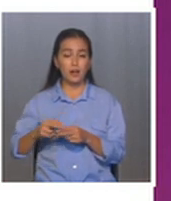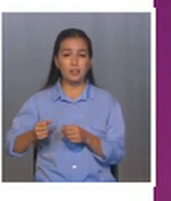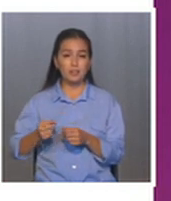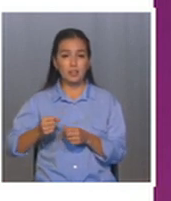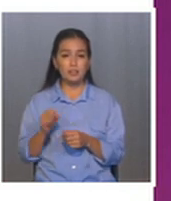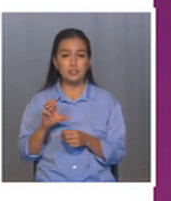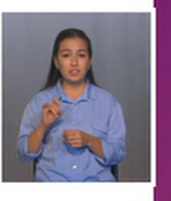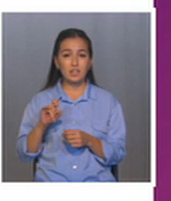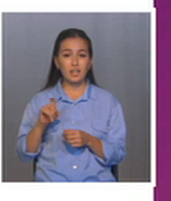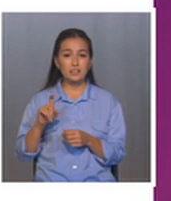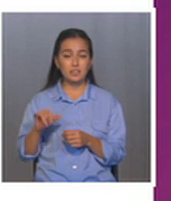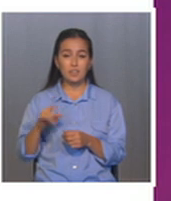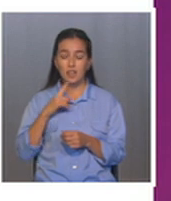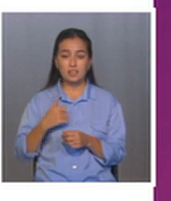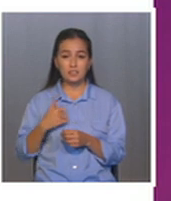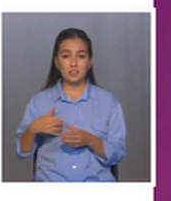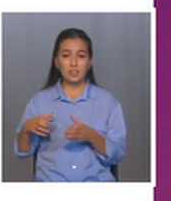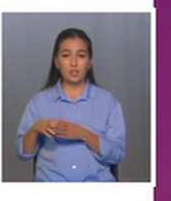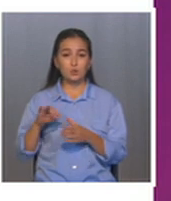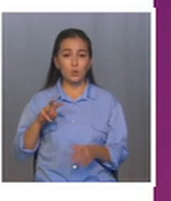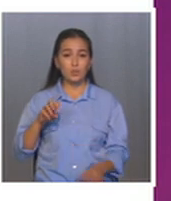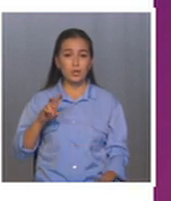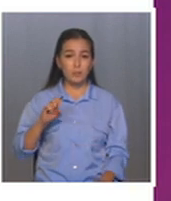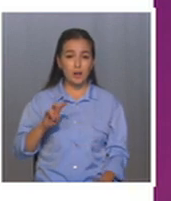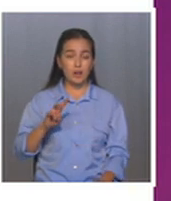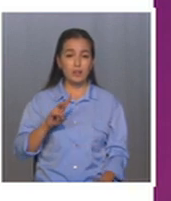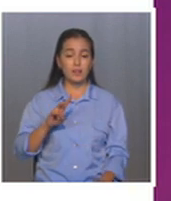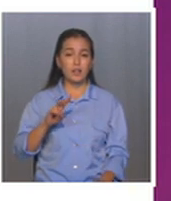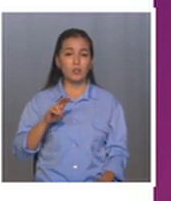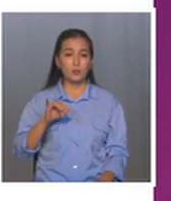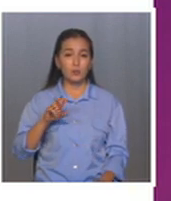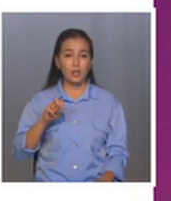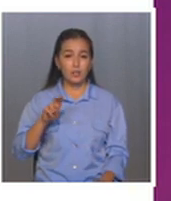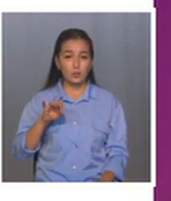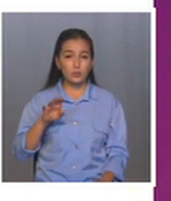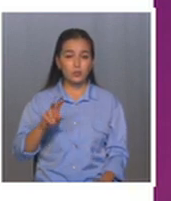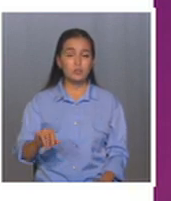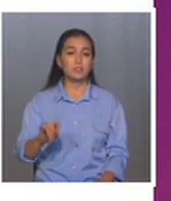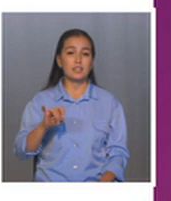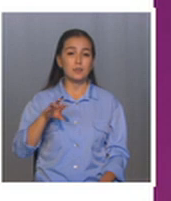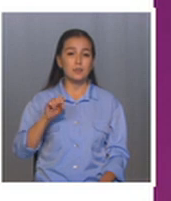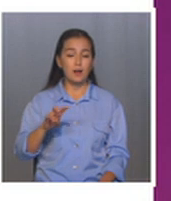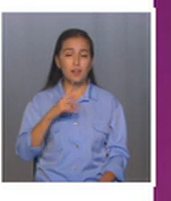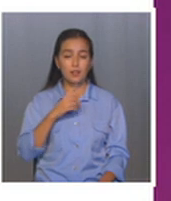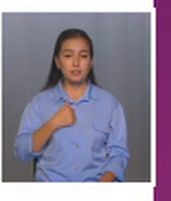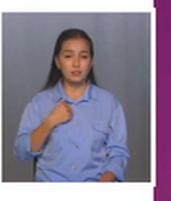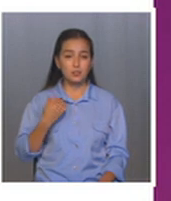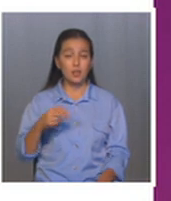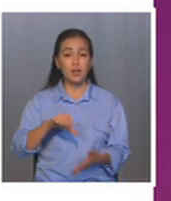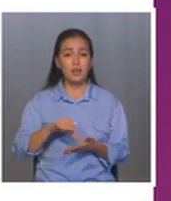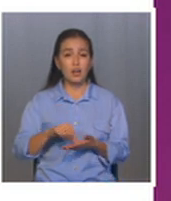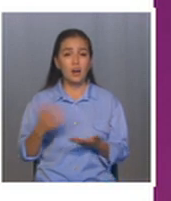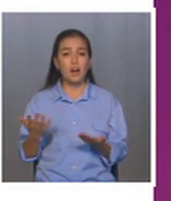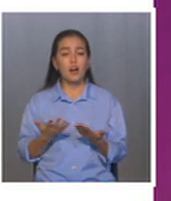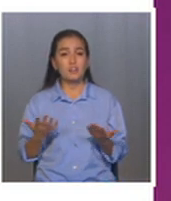әскері, Тіленшін ұлы Жоламан батыр, Дулат ұлы Иман әскері, Кейіпкерлер қандай іс-әрекет жасады